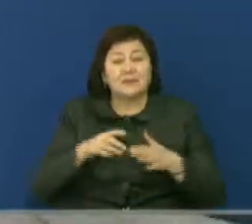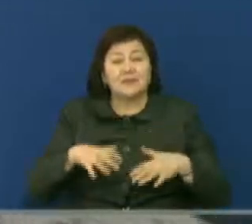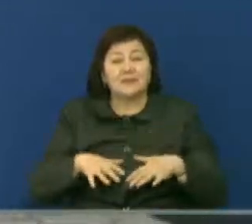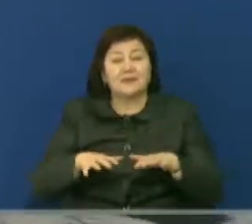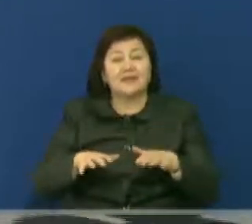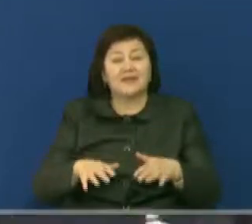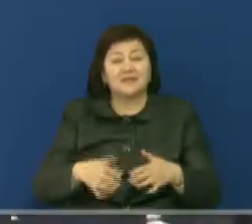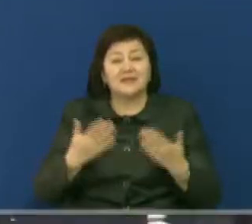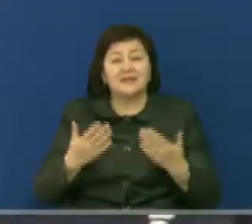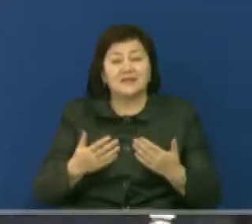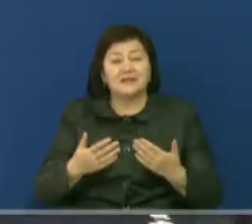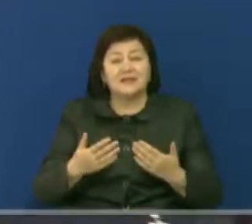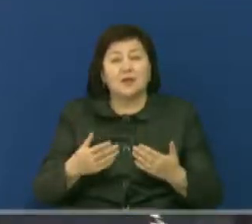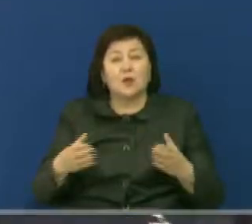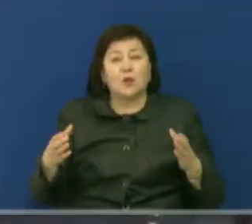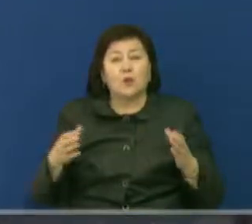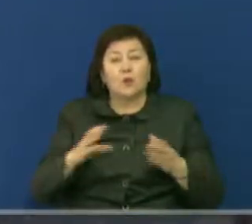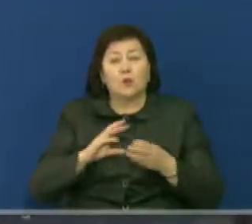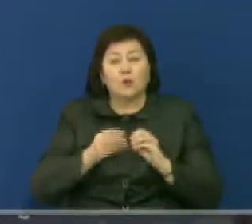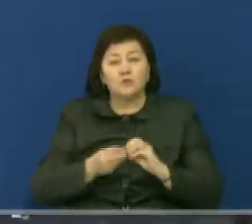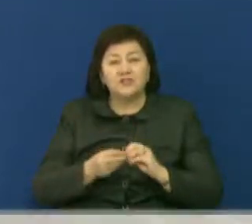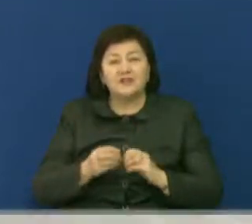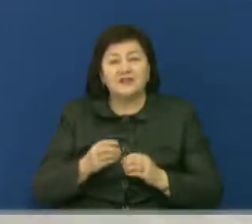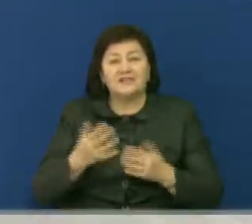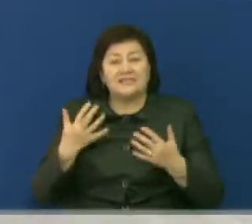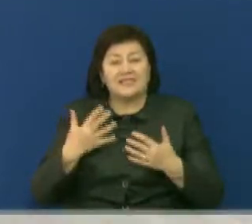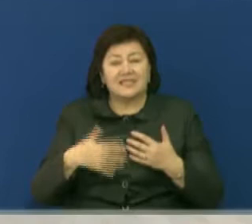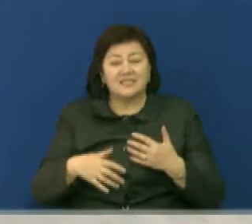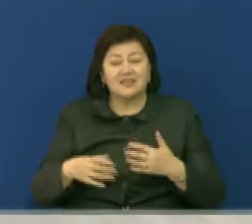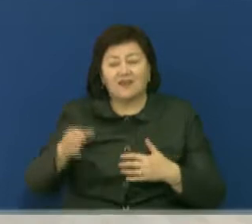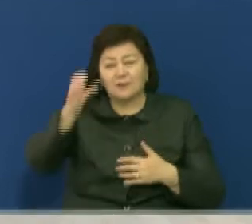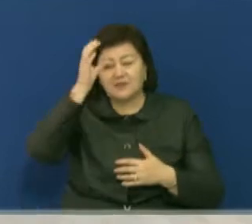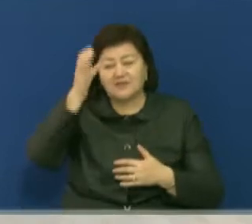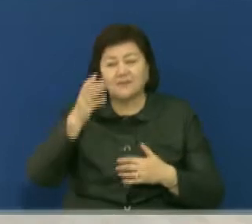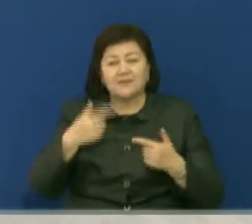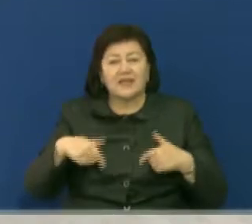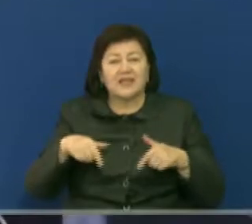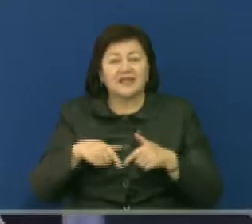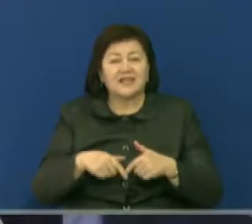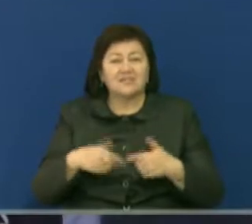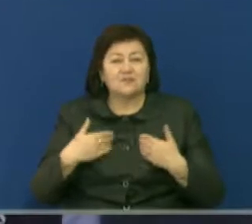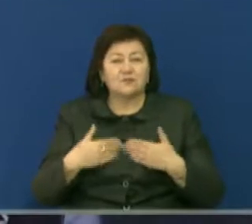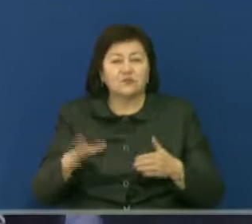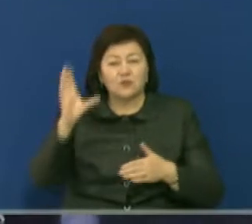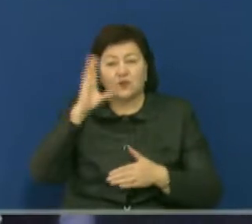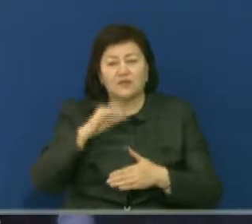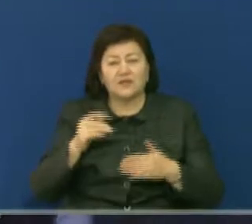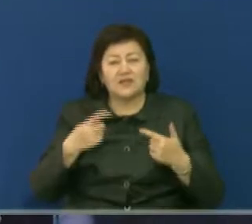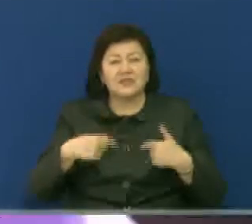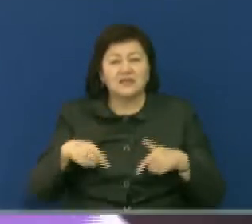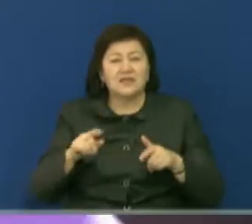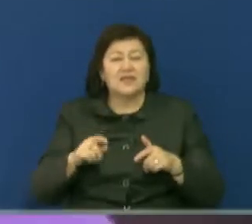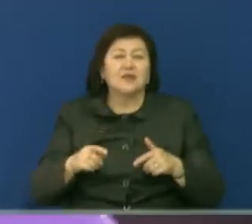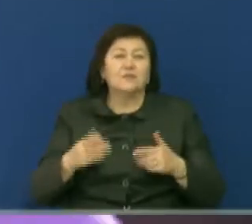школы, общего среднего образования и получение аттестата. Поэтому при проведении выпускного вечера рекомендуется организовать официальное